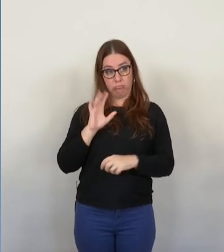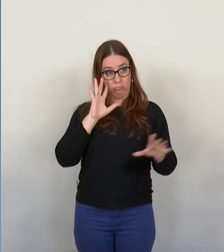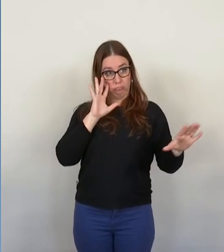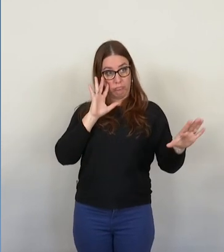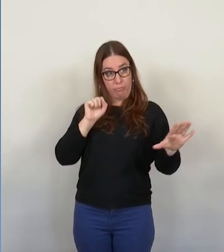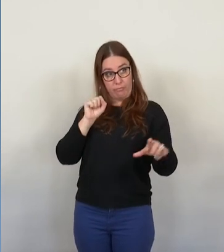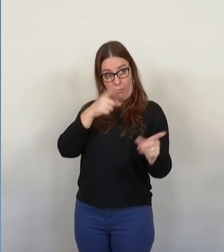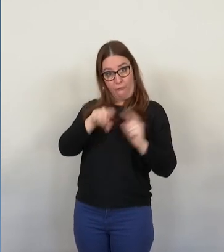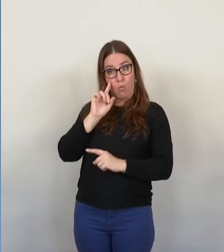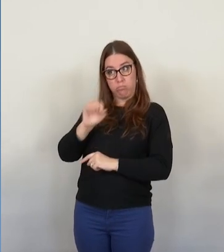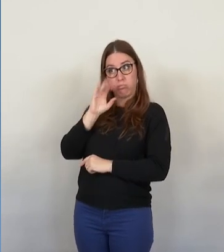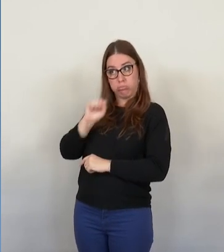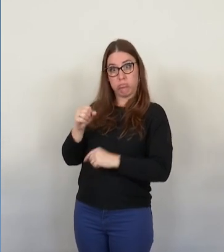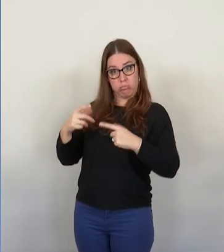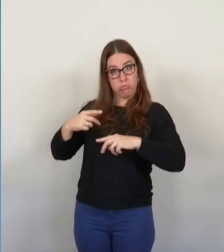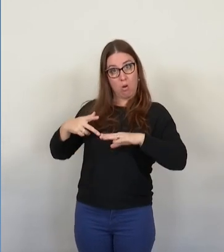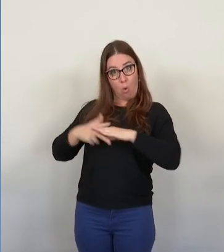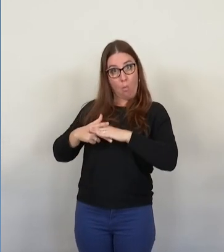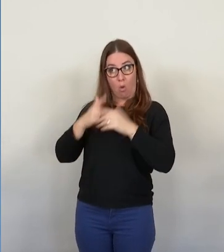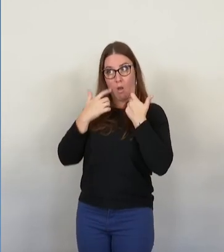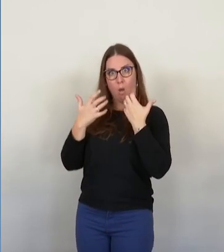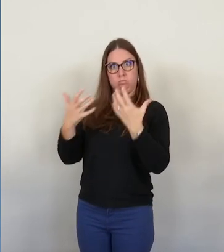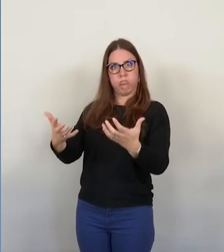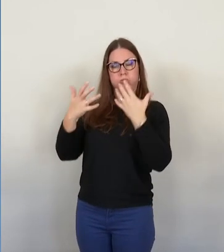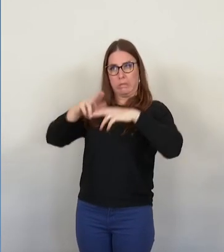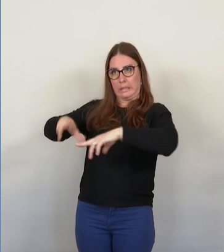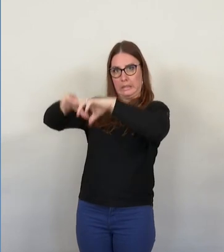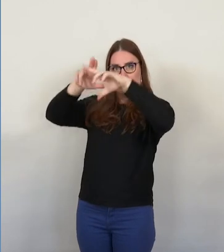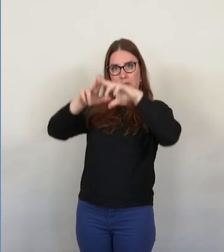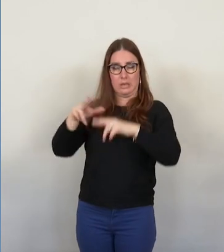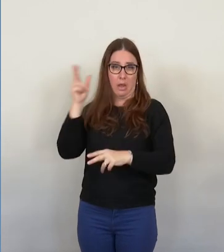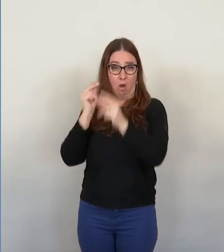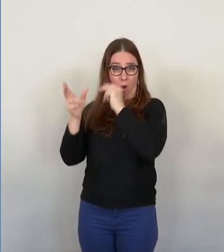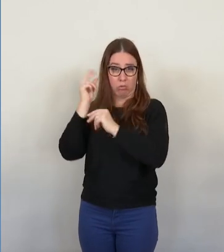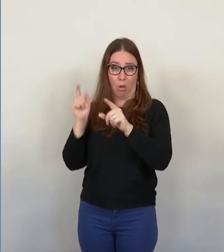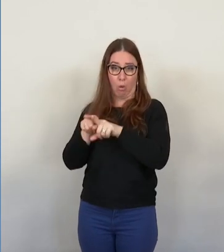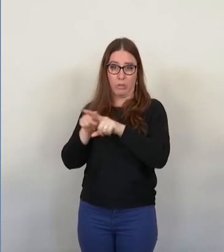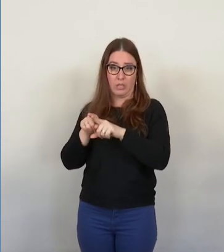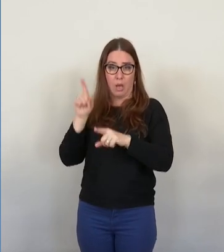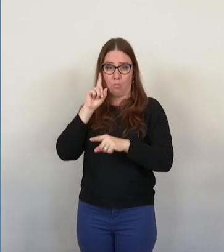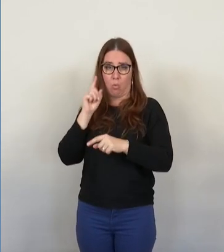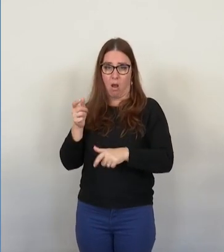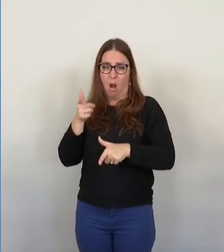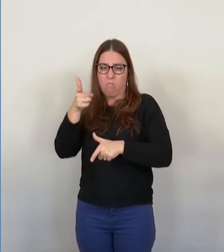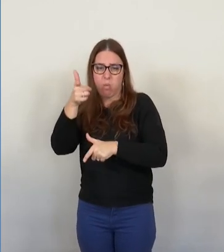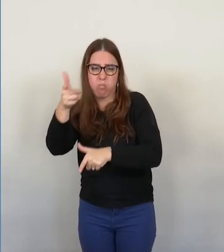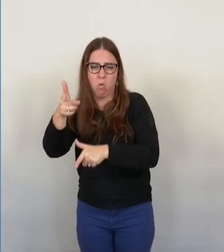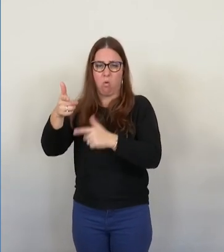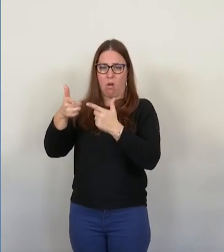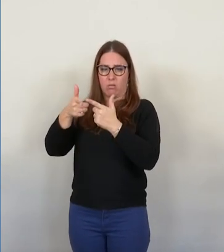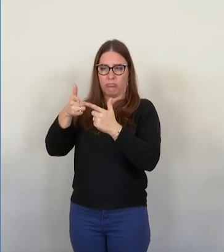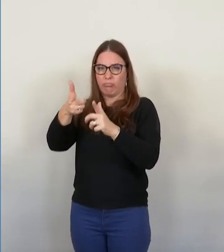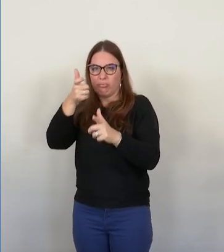voir puisque ils sont assez visibles et les entendre puisqu'ils sont effectivement assez audible et